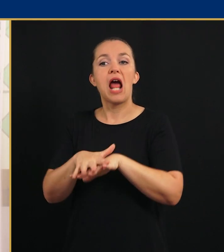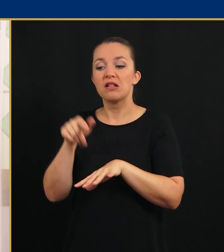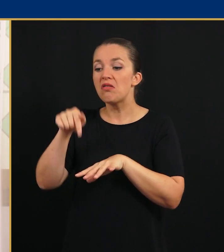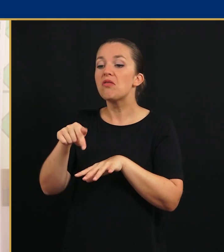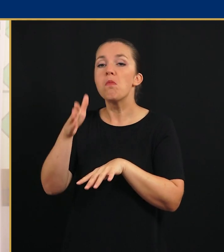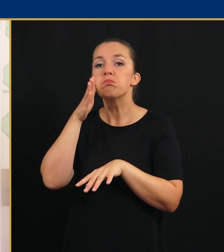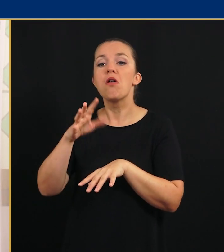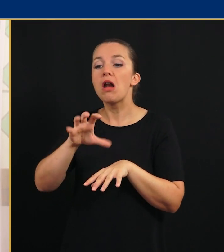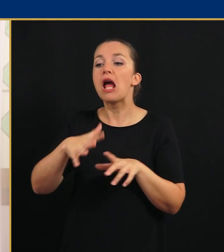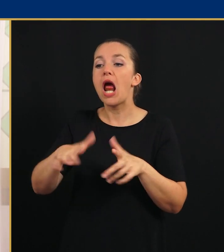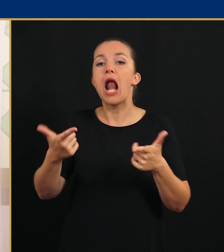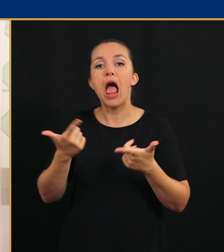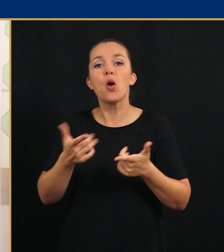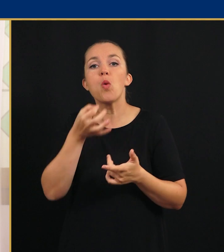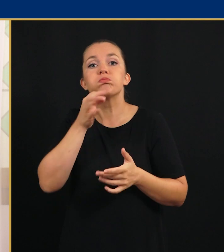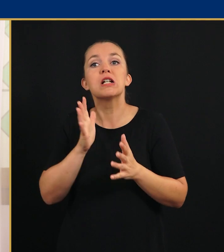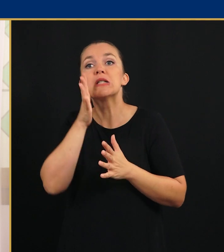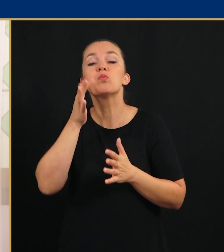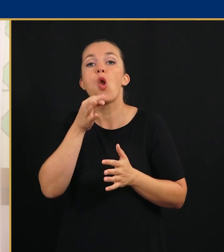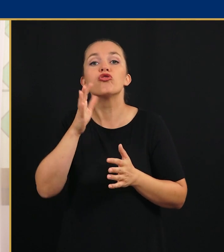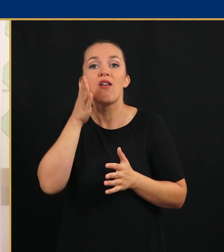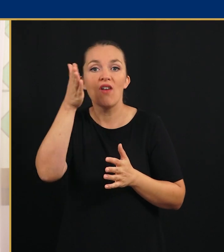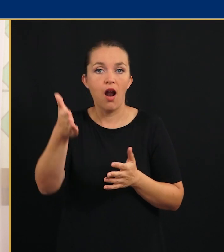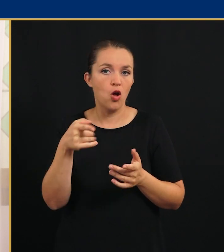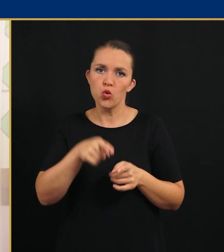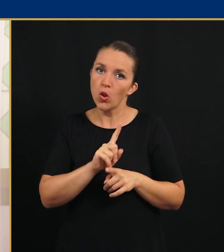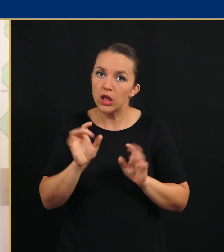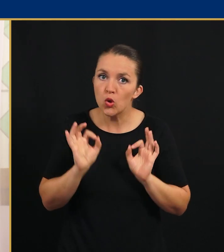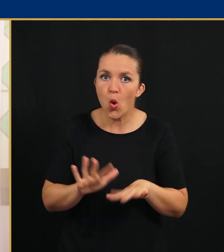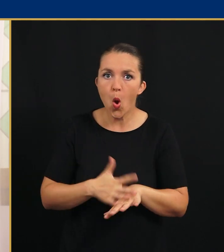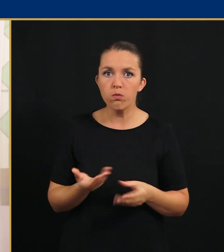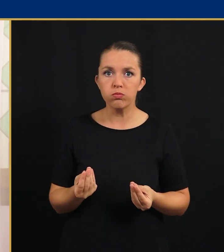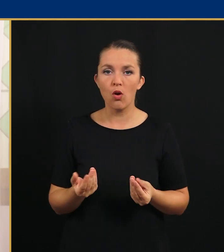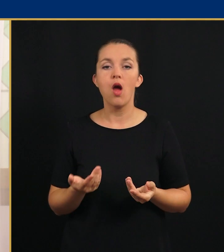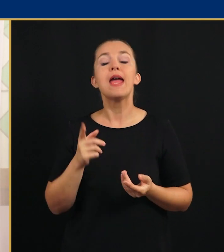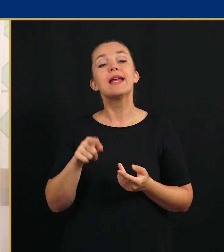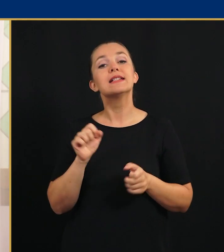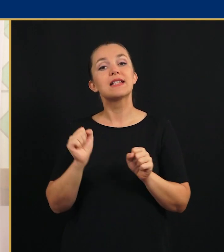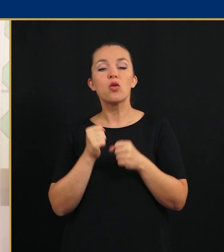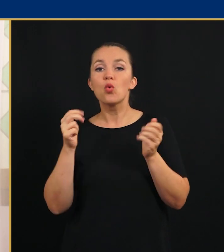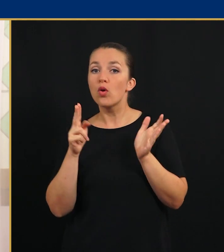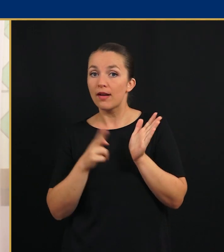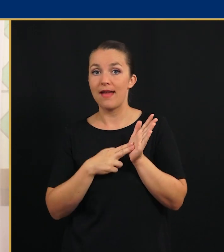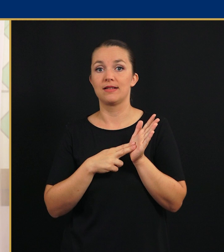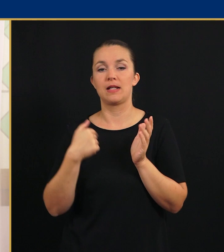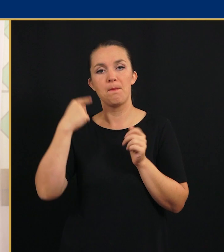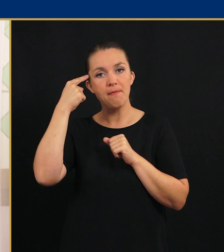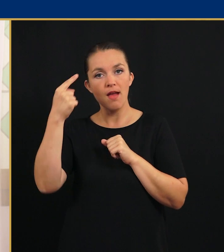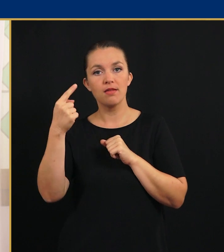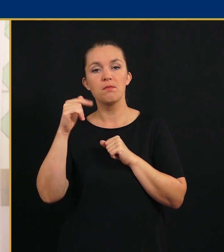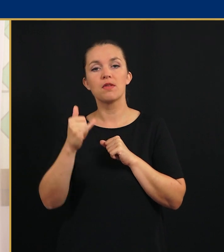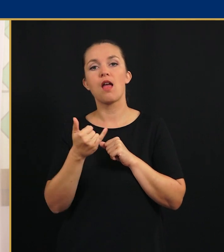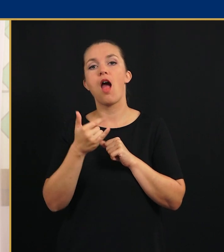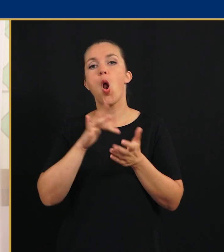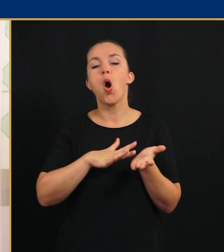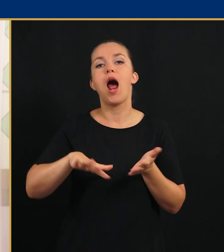integracije, kjer bi regija lahko prosperirala. In to ni dobro. Zato res menim,